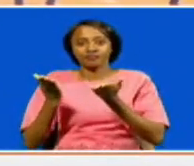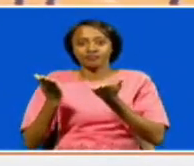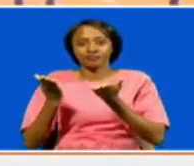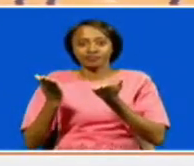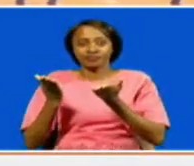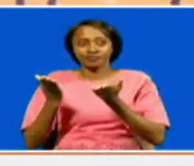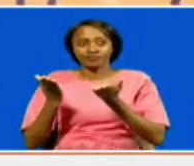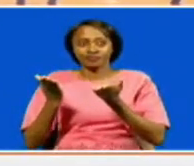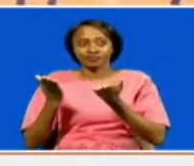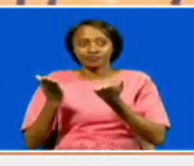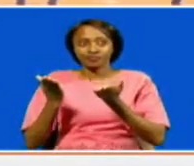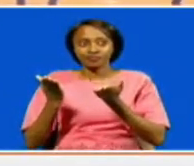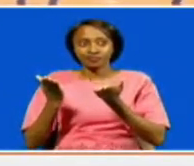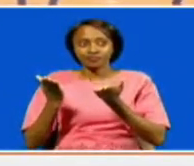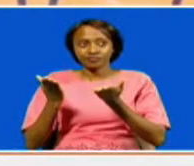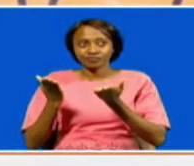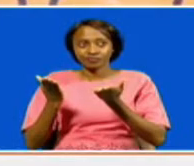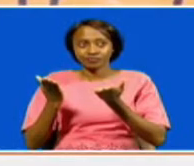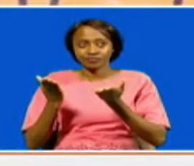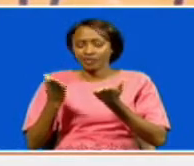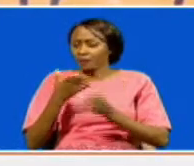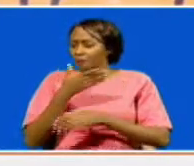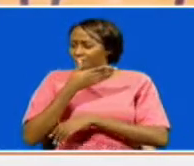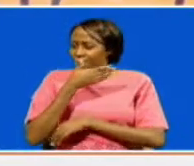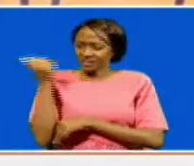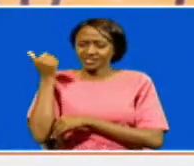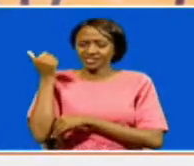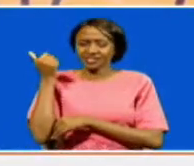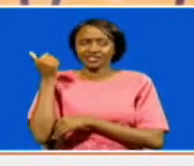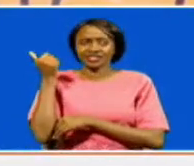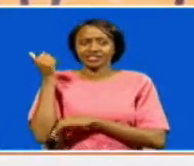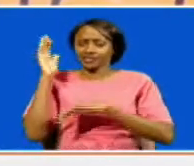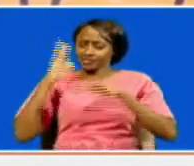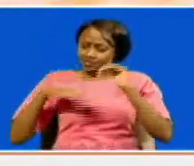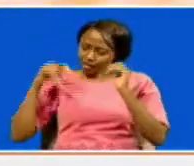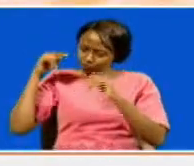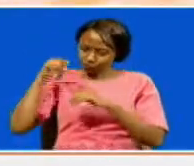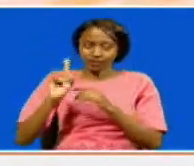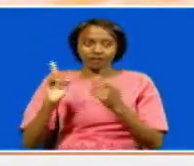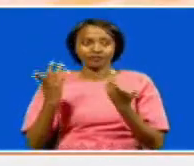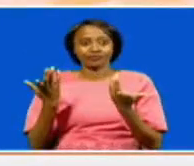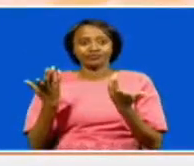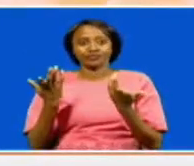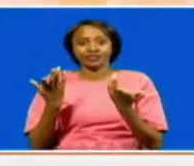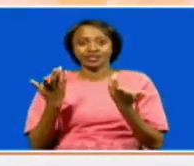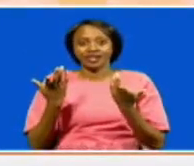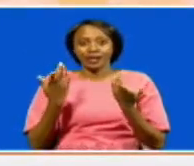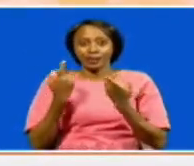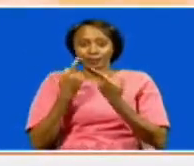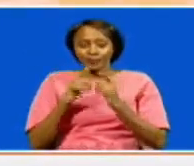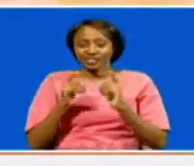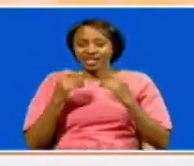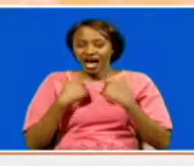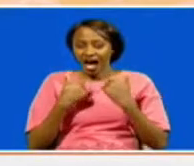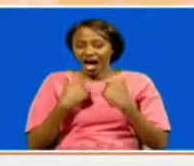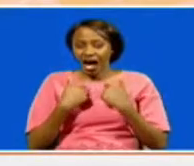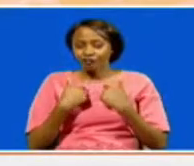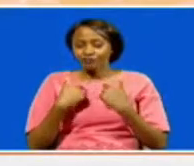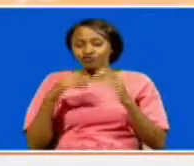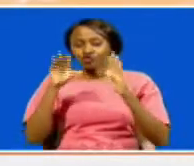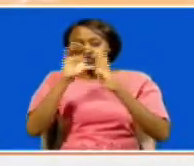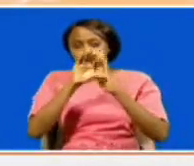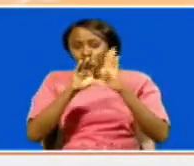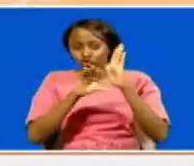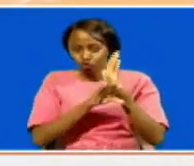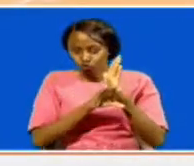as good, maybe serve better than I have done. There is no constitutional provision in our